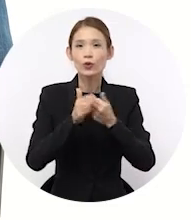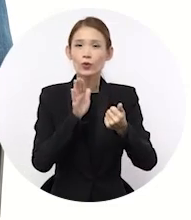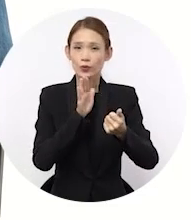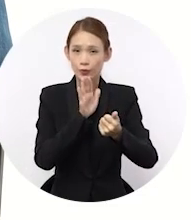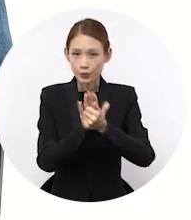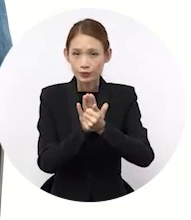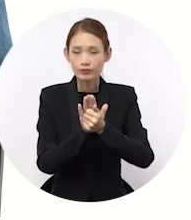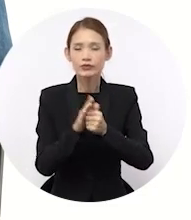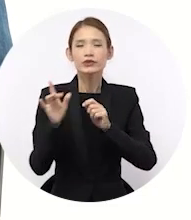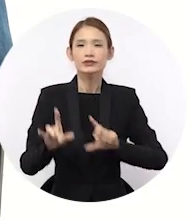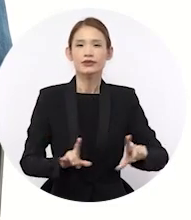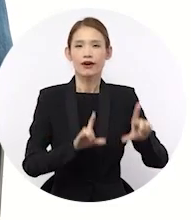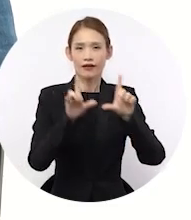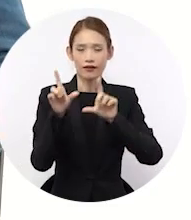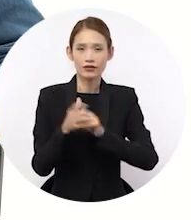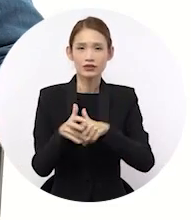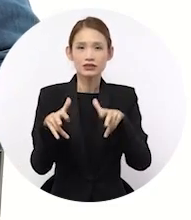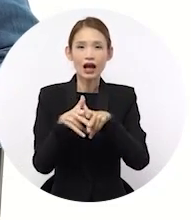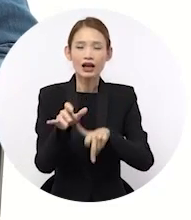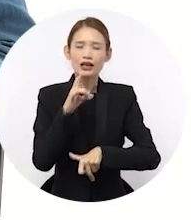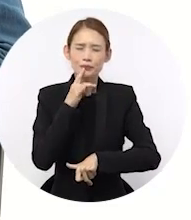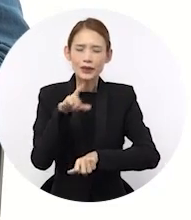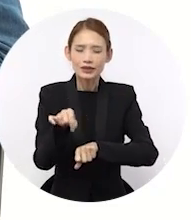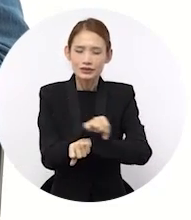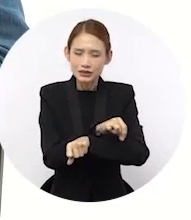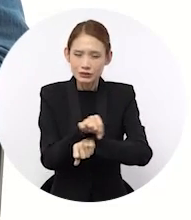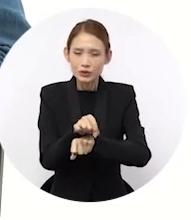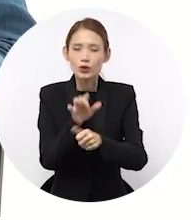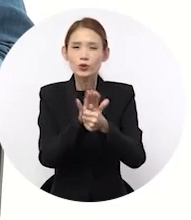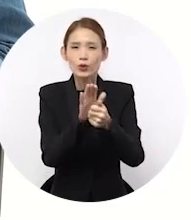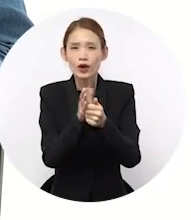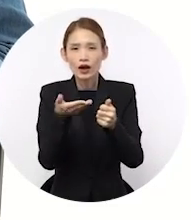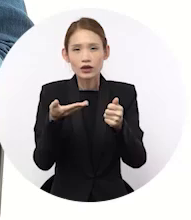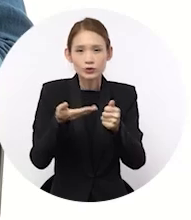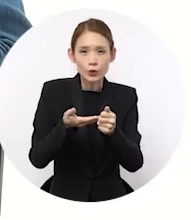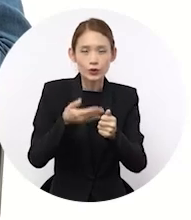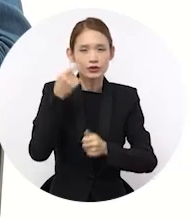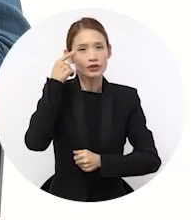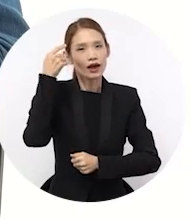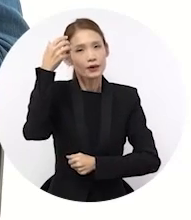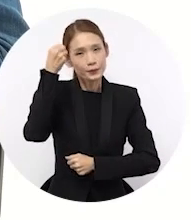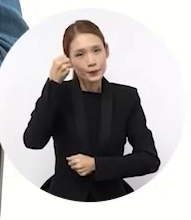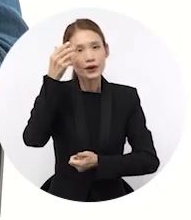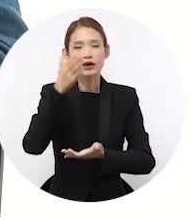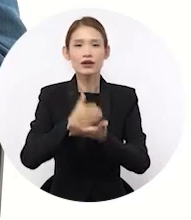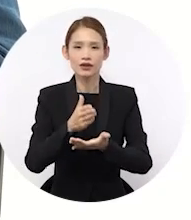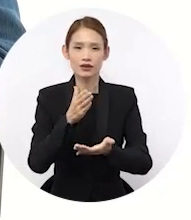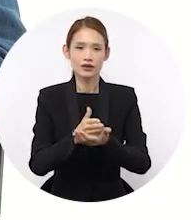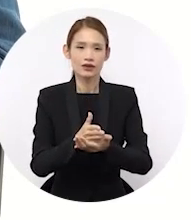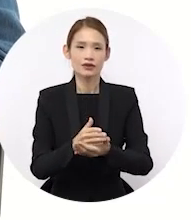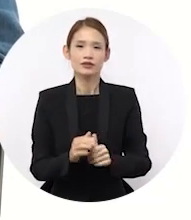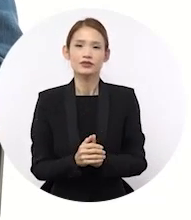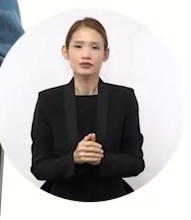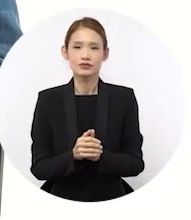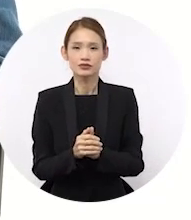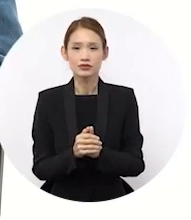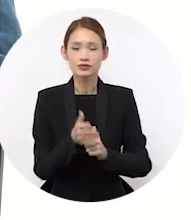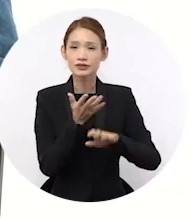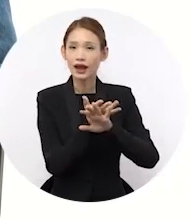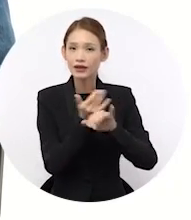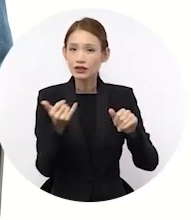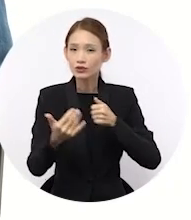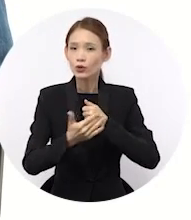받으면서 살고 있는 사람들인데 장애인만 특별히 더 도움이 필요한 사람이라고 인식할 필요는 없다고 저는 생각해요.